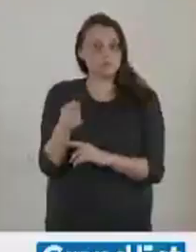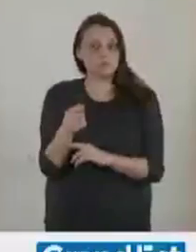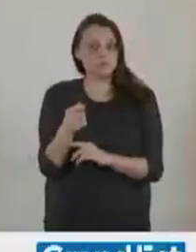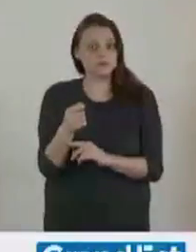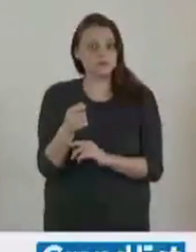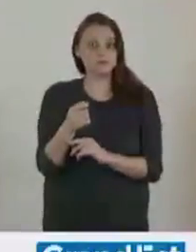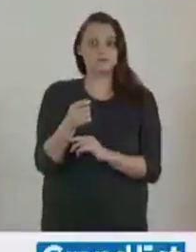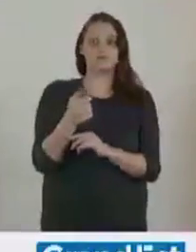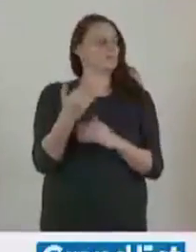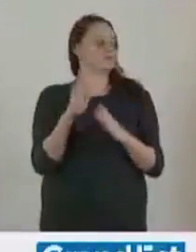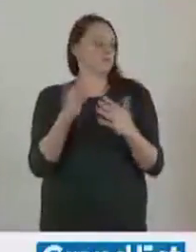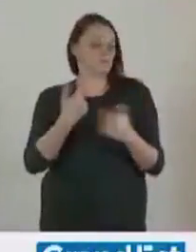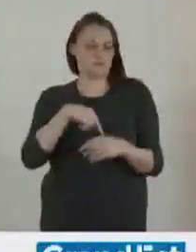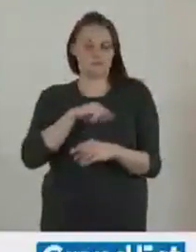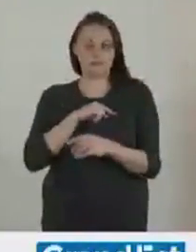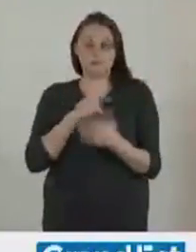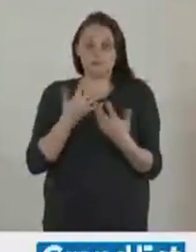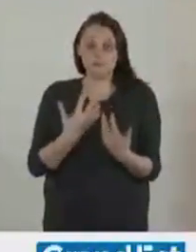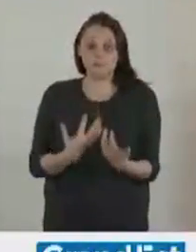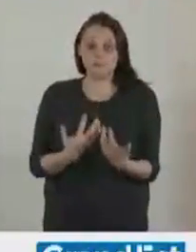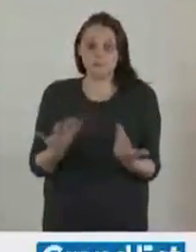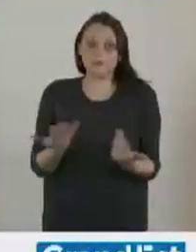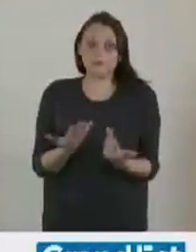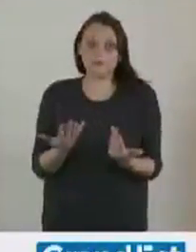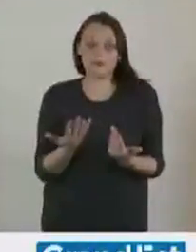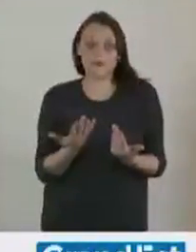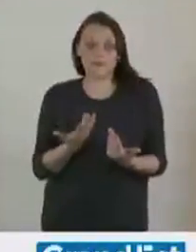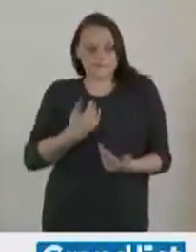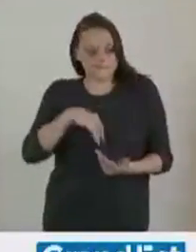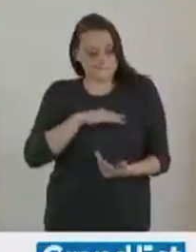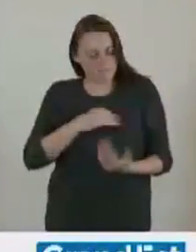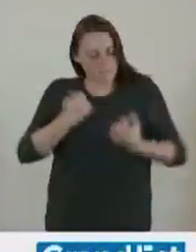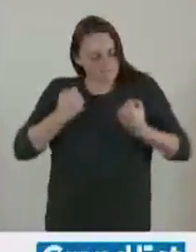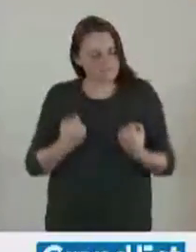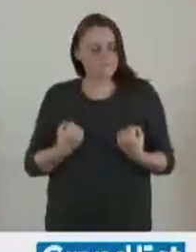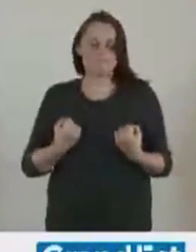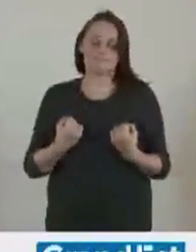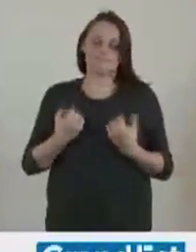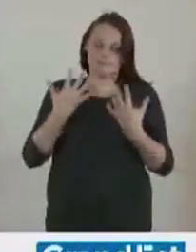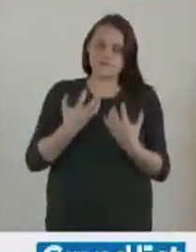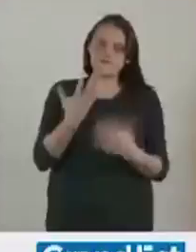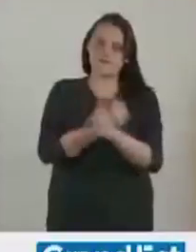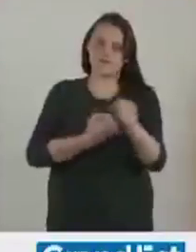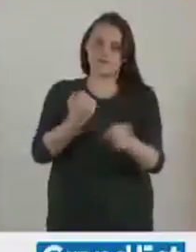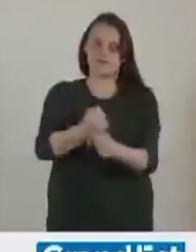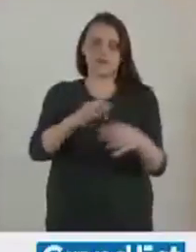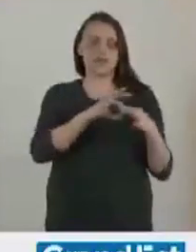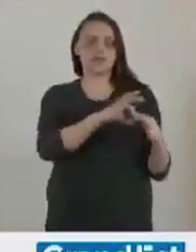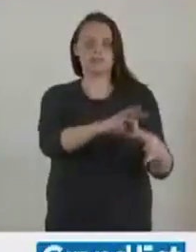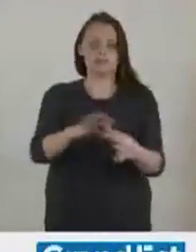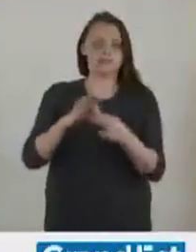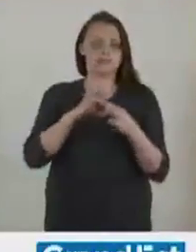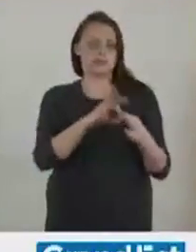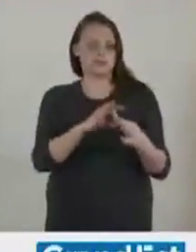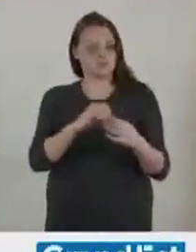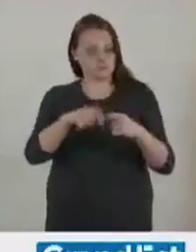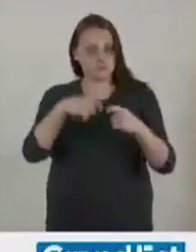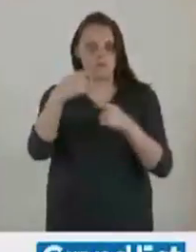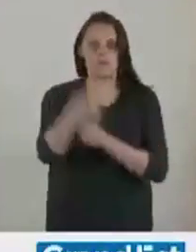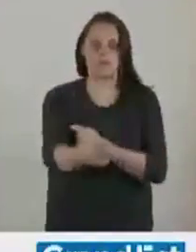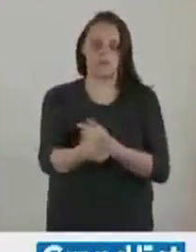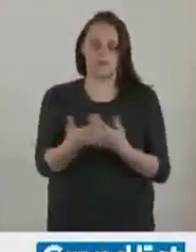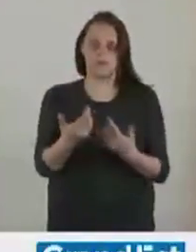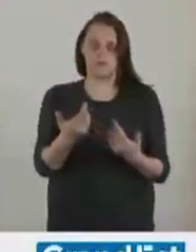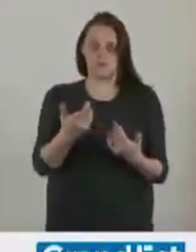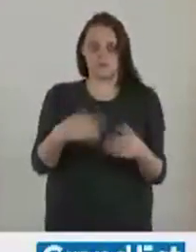la volonté, chevillée au corps, effectivement, d'assurer cette cohésion, d'assurer cette cohérence, donner du sens à l'action publique.